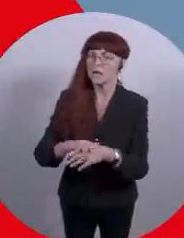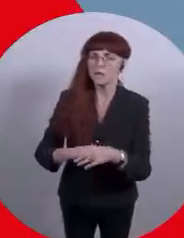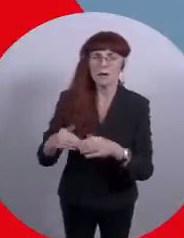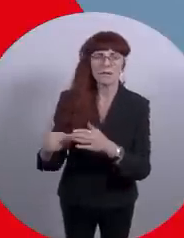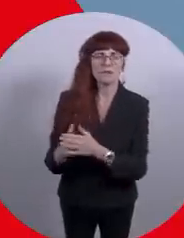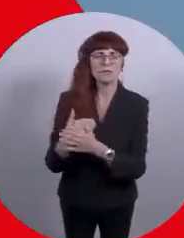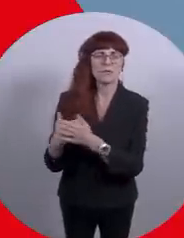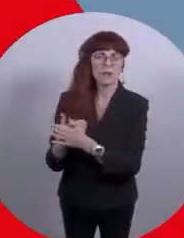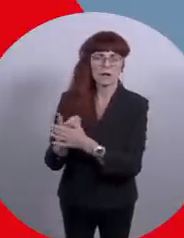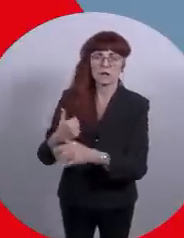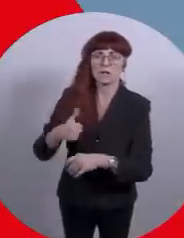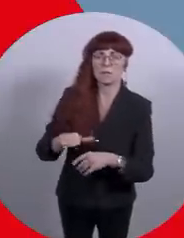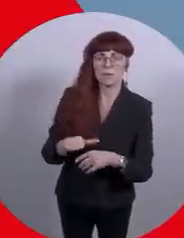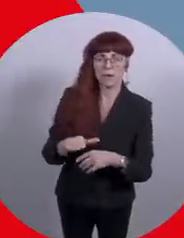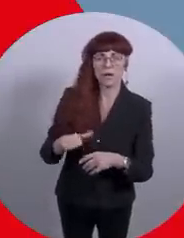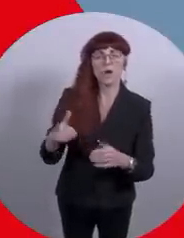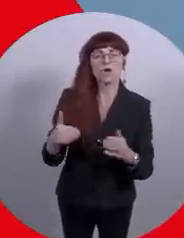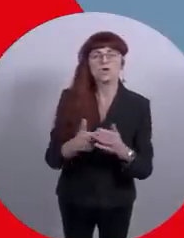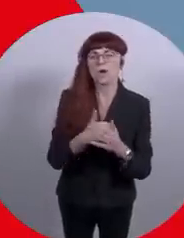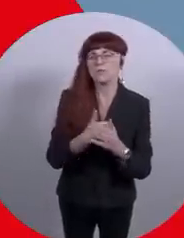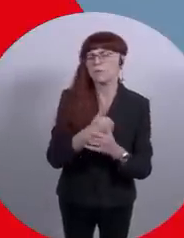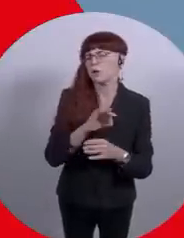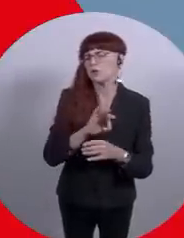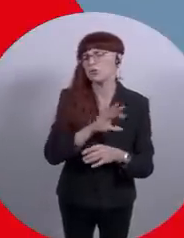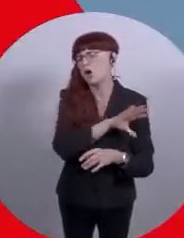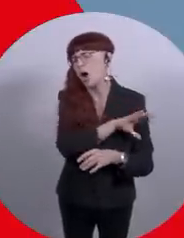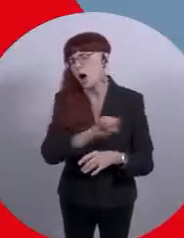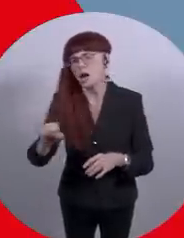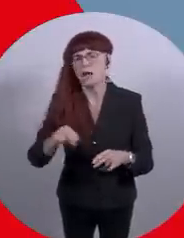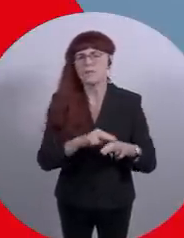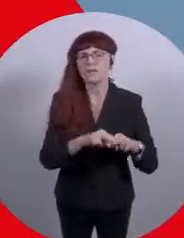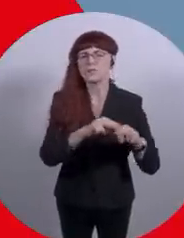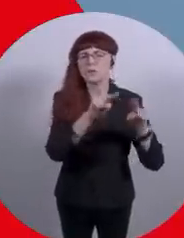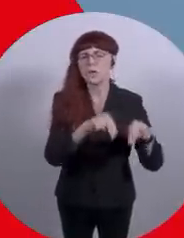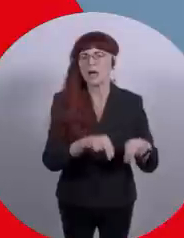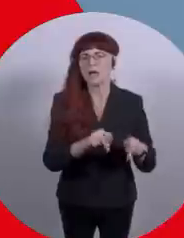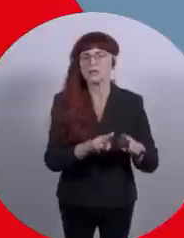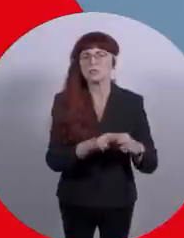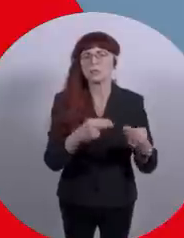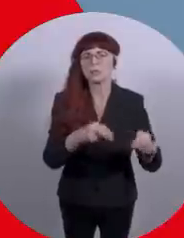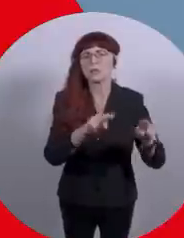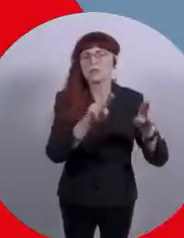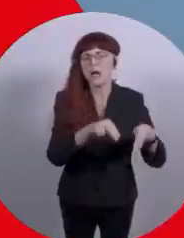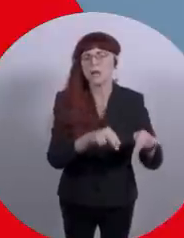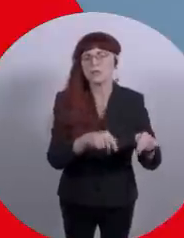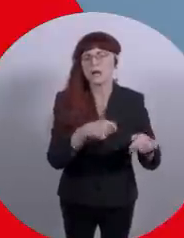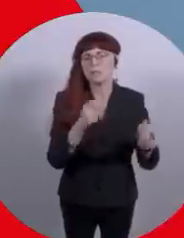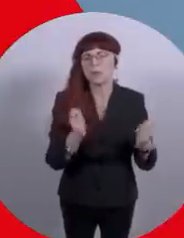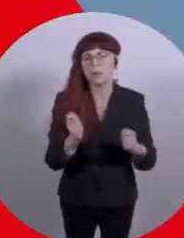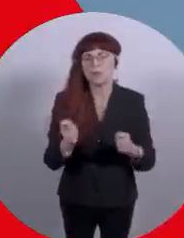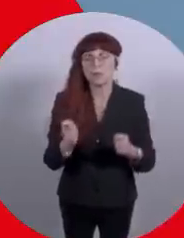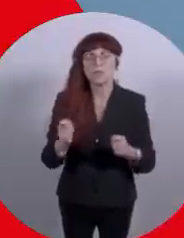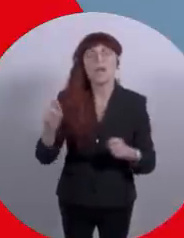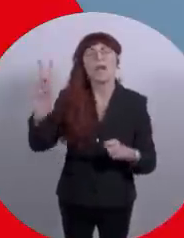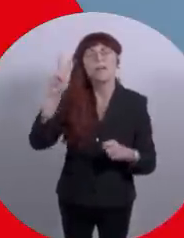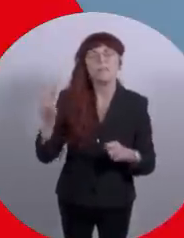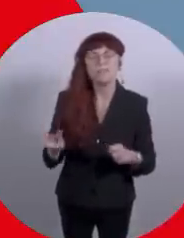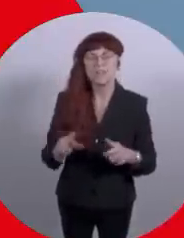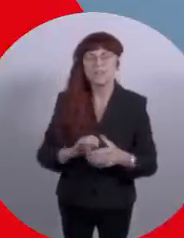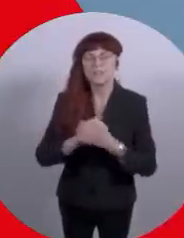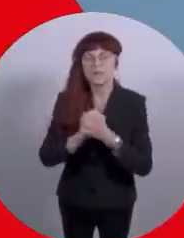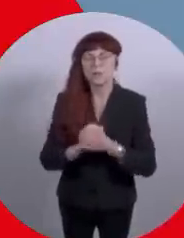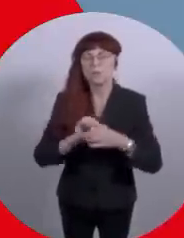unter uns stellvertretend für alle Nationalrats und bundesratsabgeordneten darf ich unseren vize-clubchef